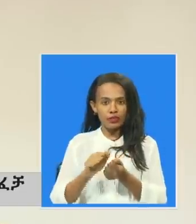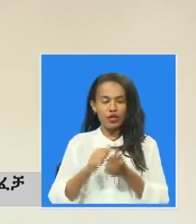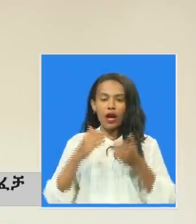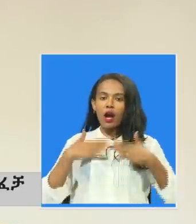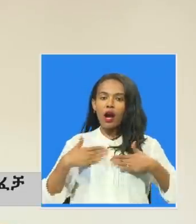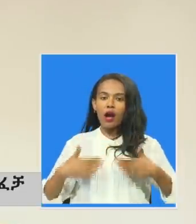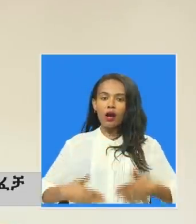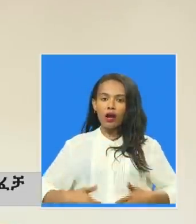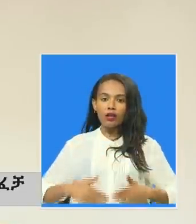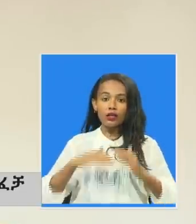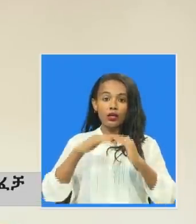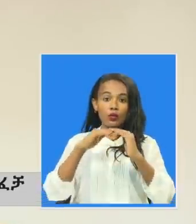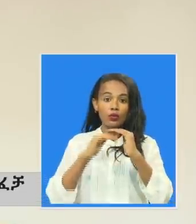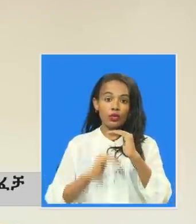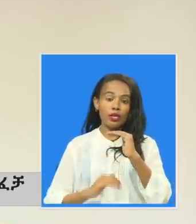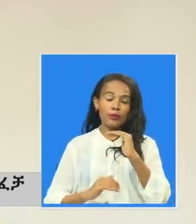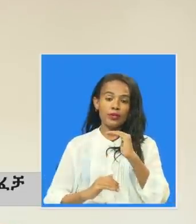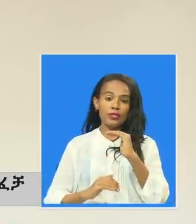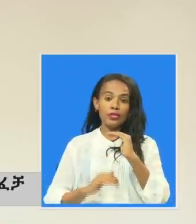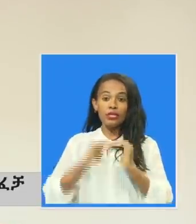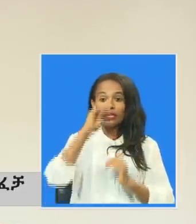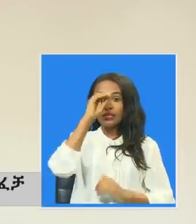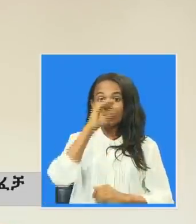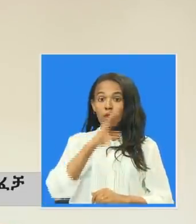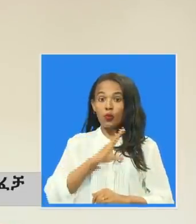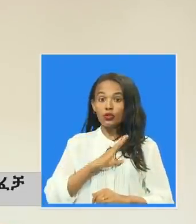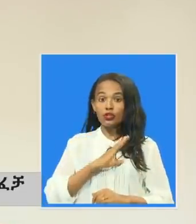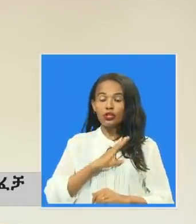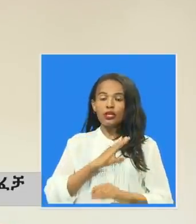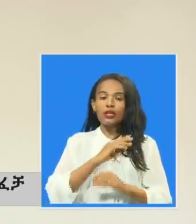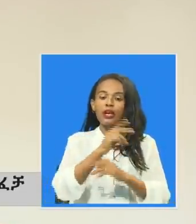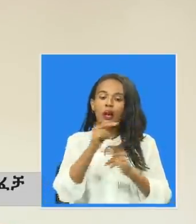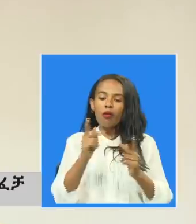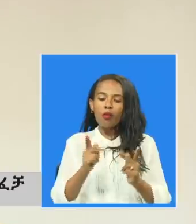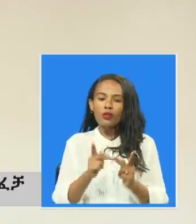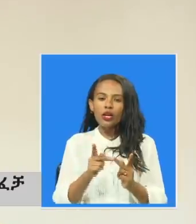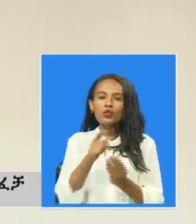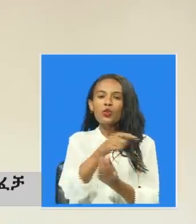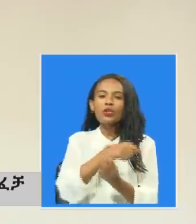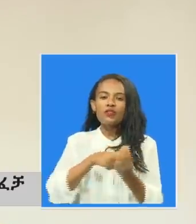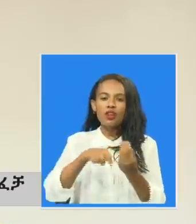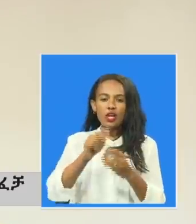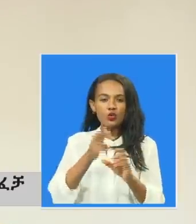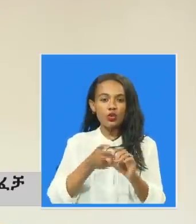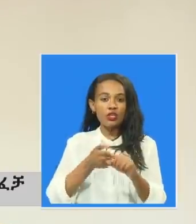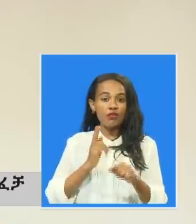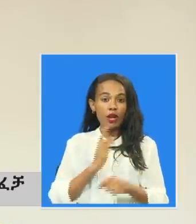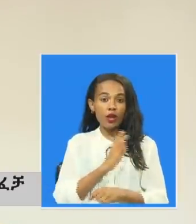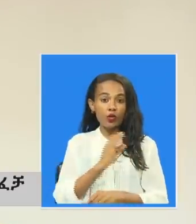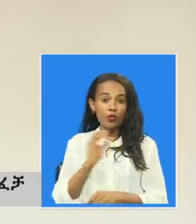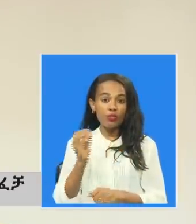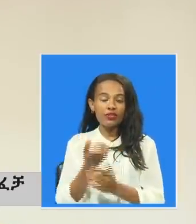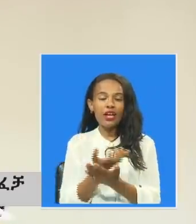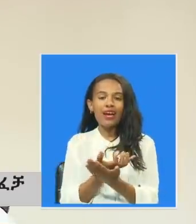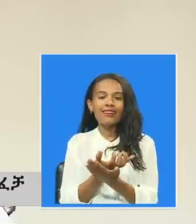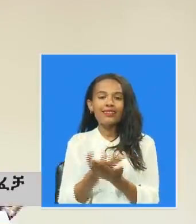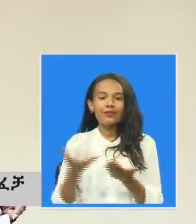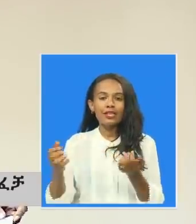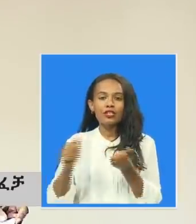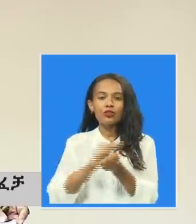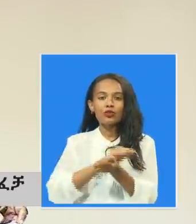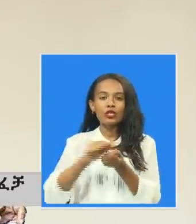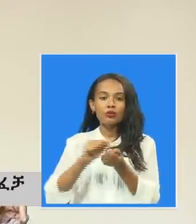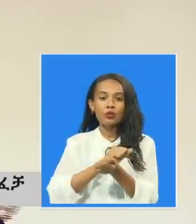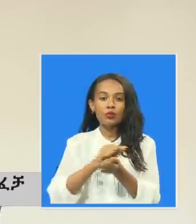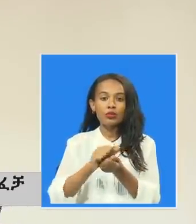አካል የጎደለበት ሰዎች ከቀያቸው የተፈናቀሉበትና ንብረት